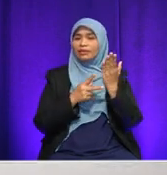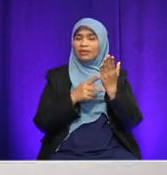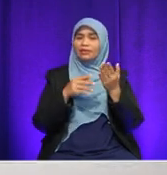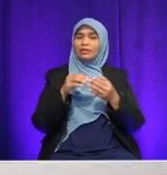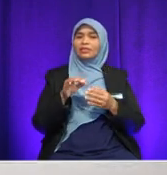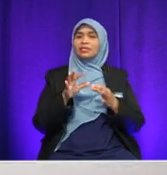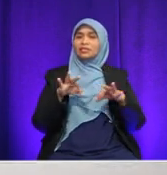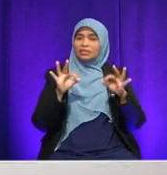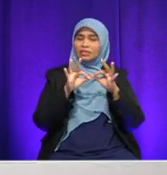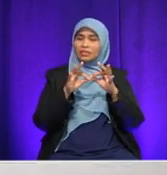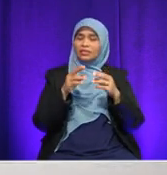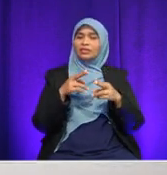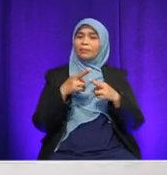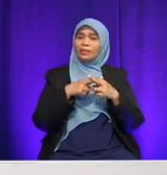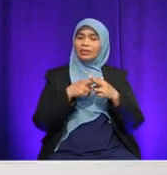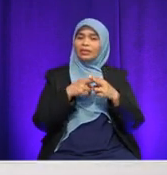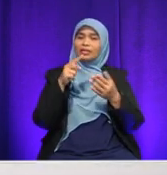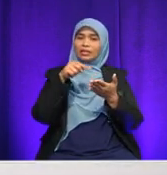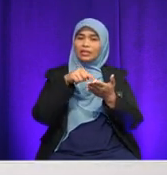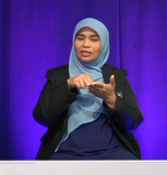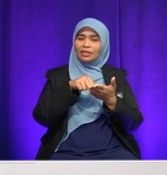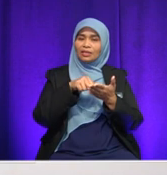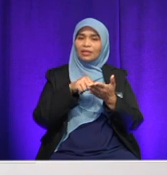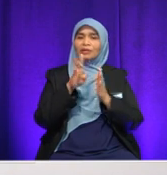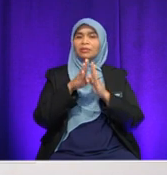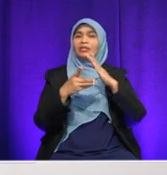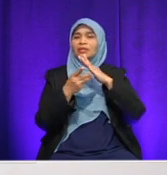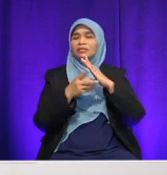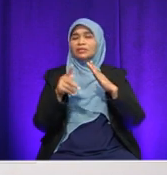cerpen 000 di atas, jelaskan satu teknik plot.